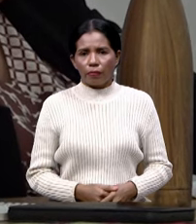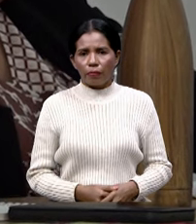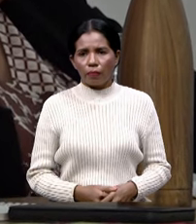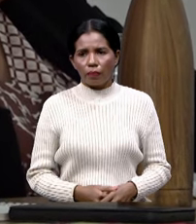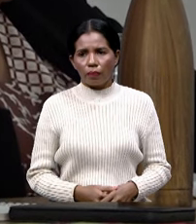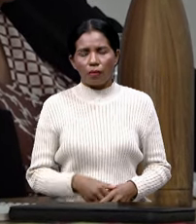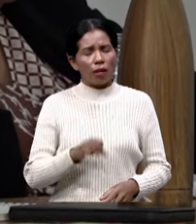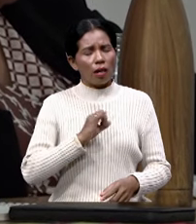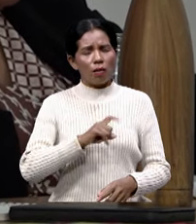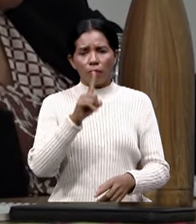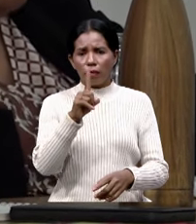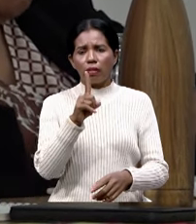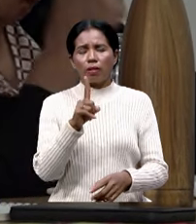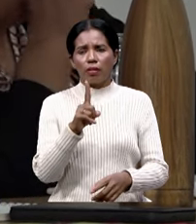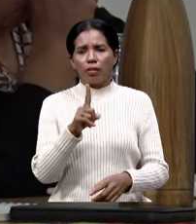Kau bisa lihat maka